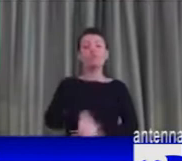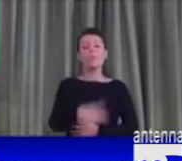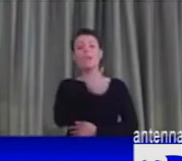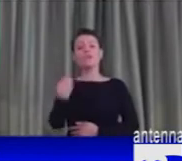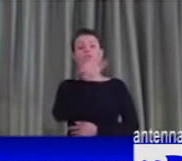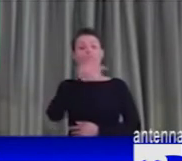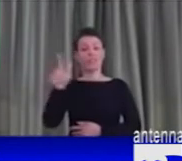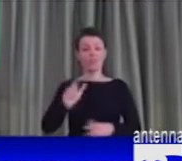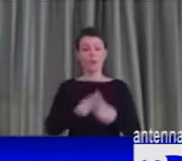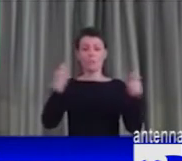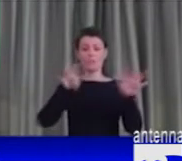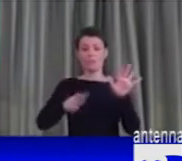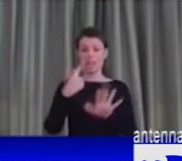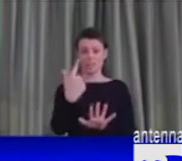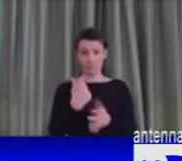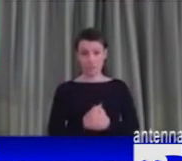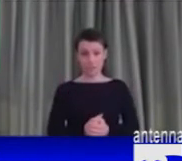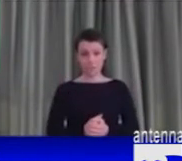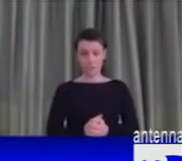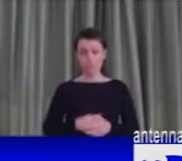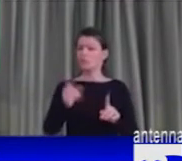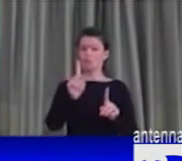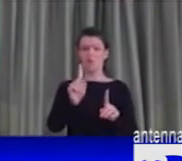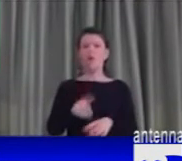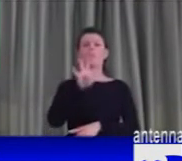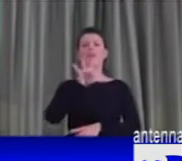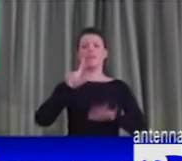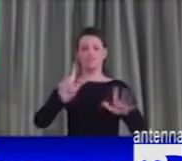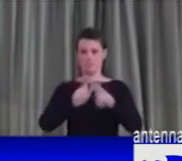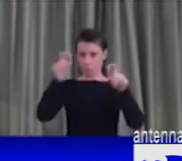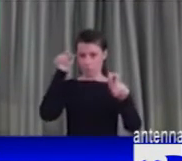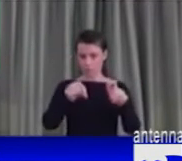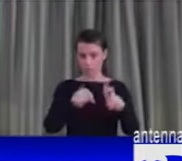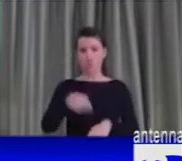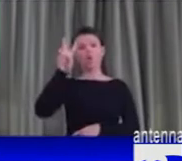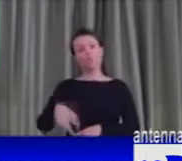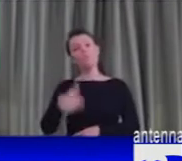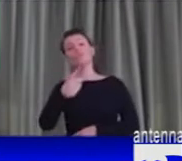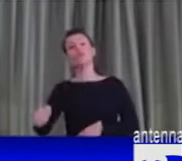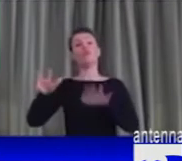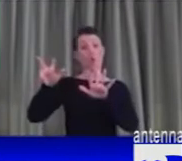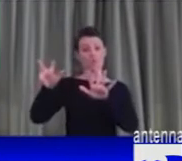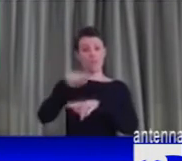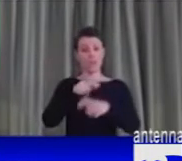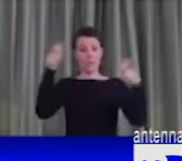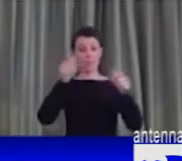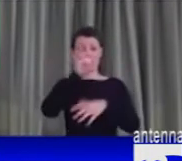2133 più 97, scusate più 47, 2180 più 47,